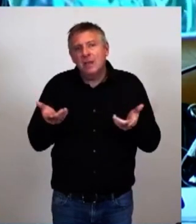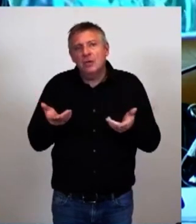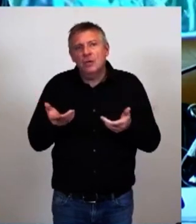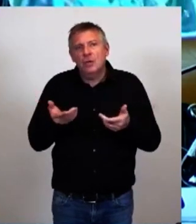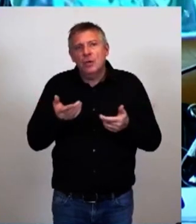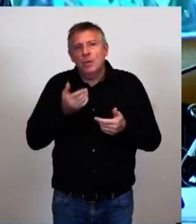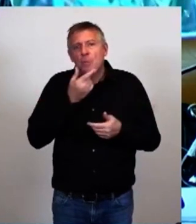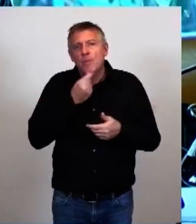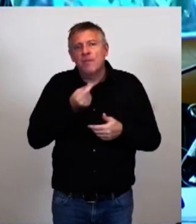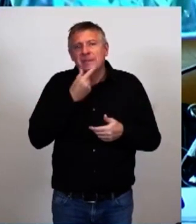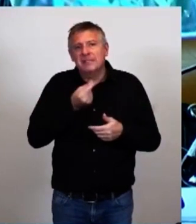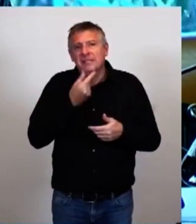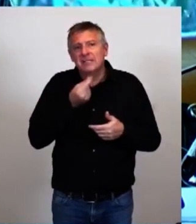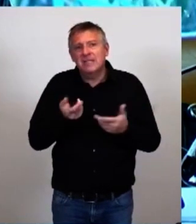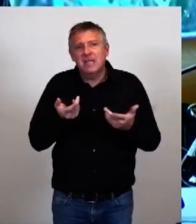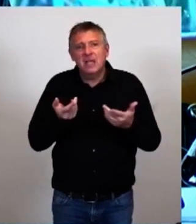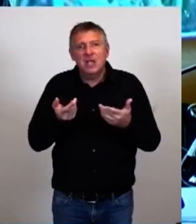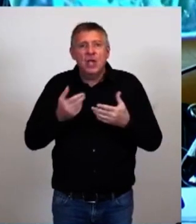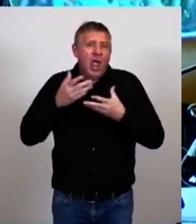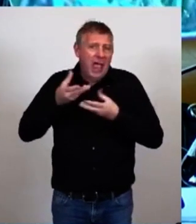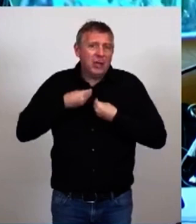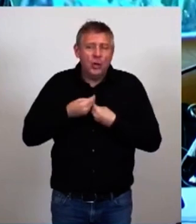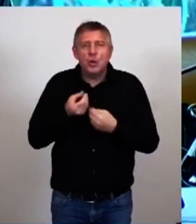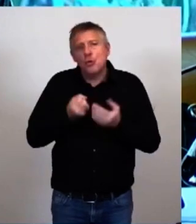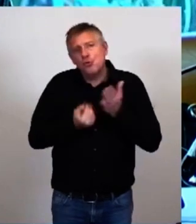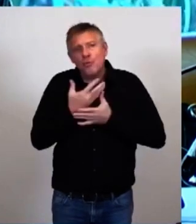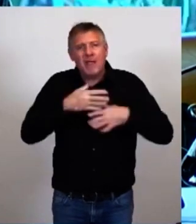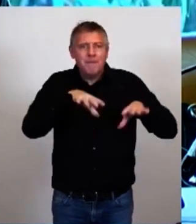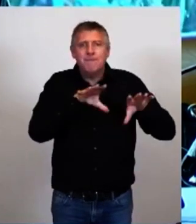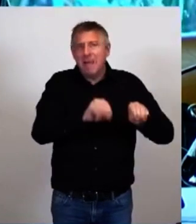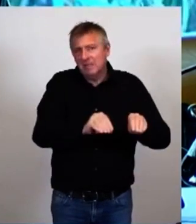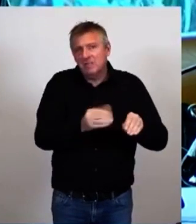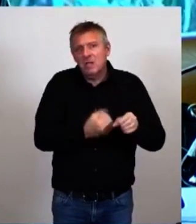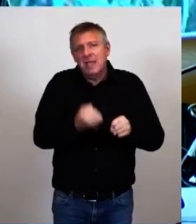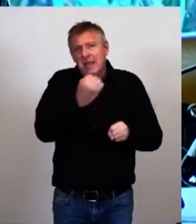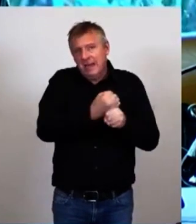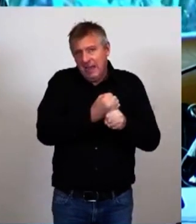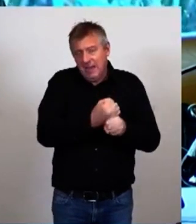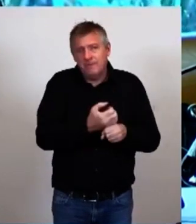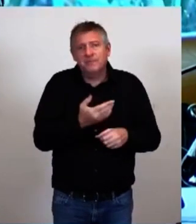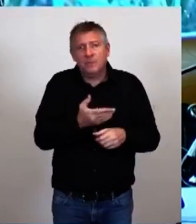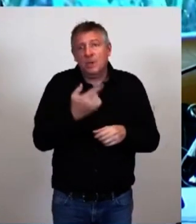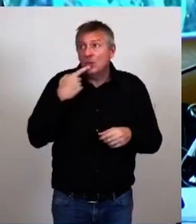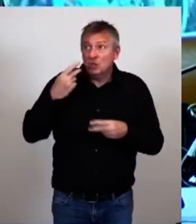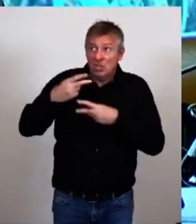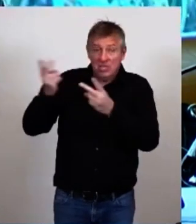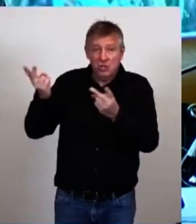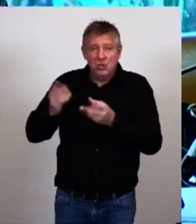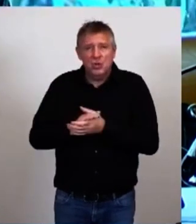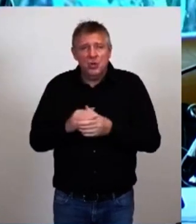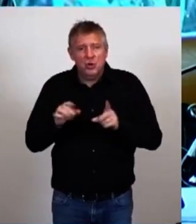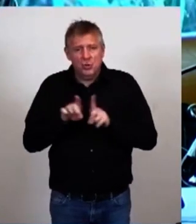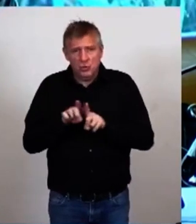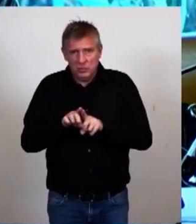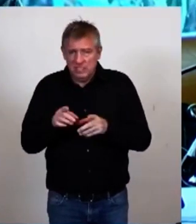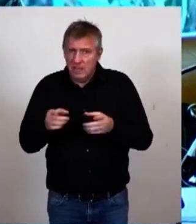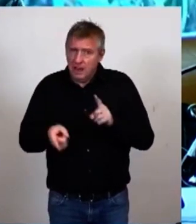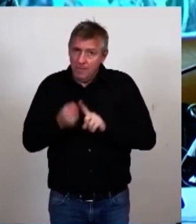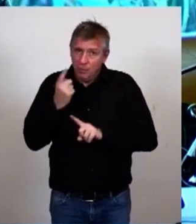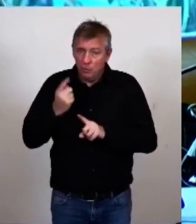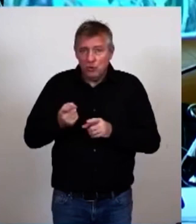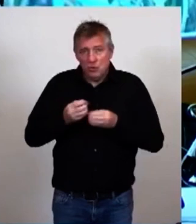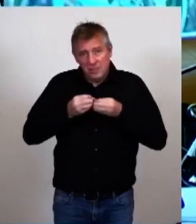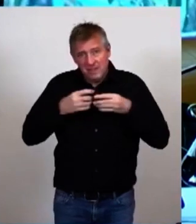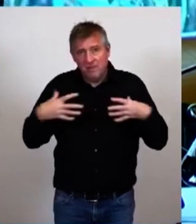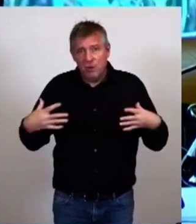faciliter l'accès à ce mode d'accueil, c'est avant tout et créer de nouvelles places, comme je l'ai dit déjà plus haut. Mais il faut aussi, à mon sens, développer plus et